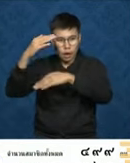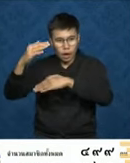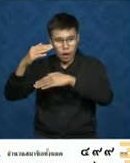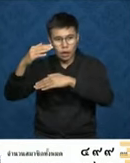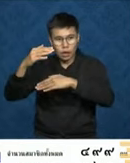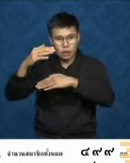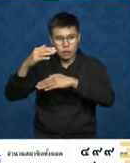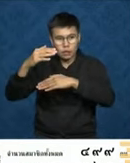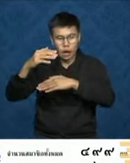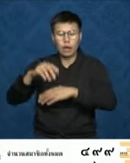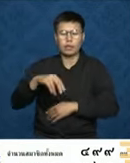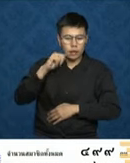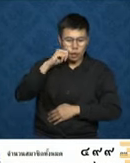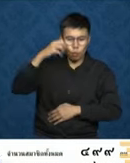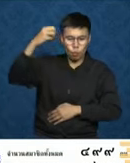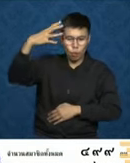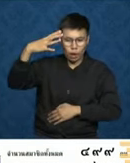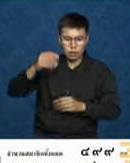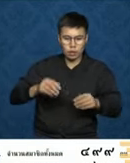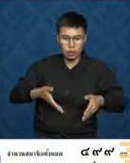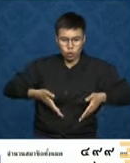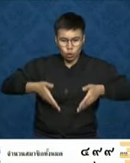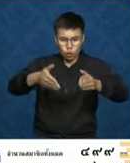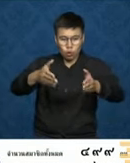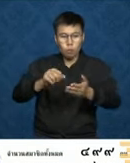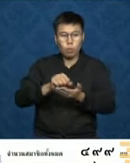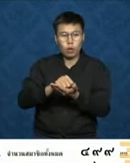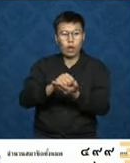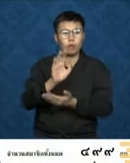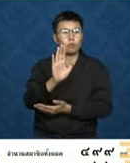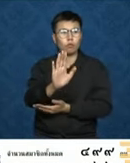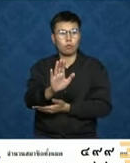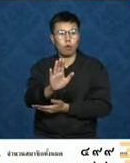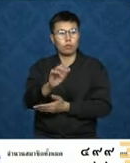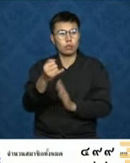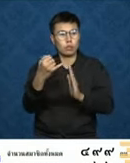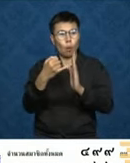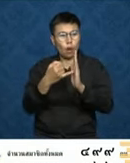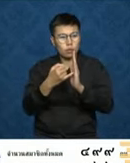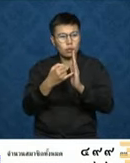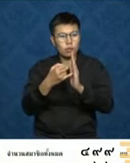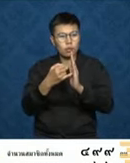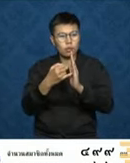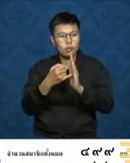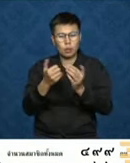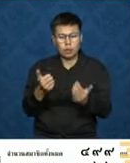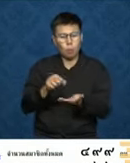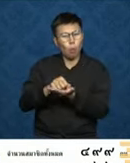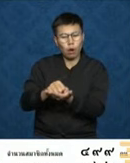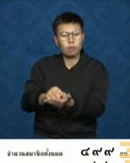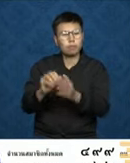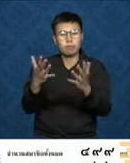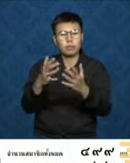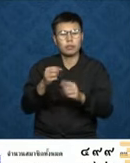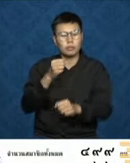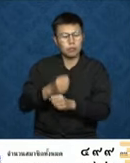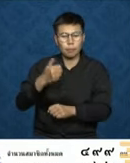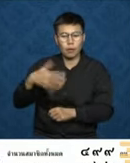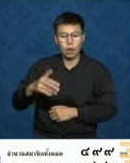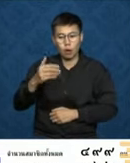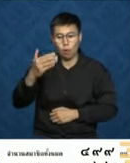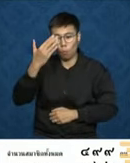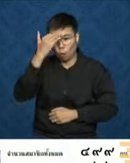สร้างพื้นฐานนะครับบริการสาธารณะที่เป็นหน้าที่ของท้องถิ่นนะครับไม่สามารถที่จะเข้าไปดำเนินการได้เพราะะนั้นคืองบประมาณ